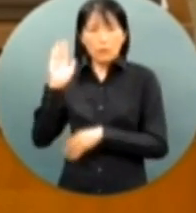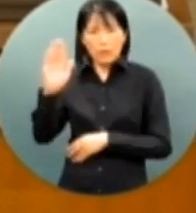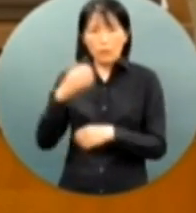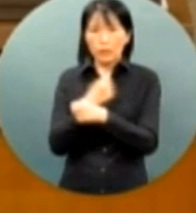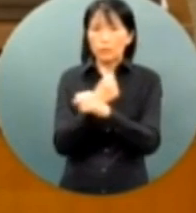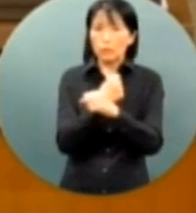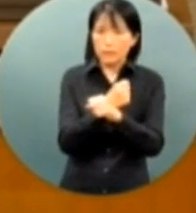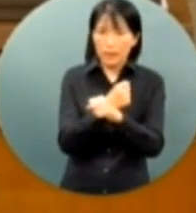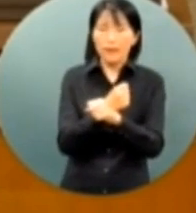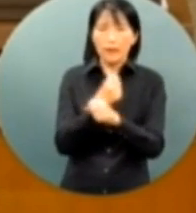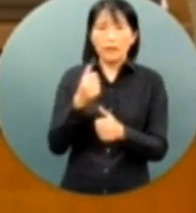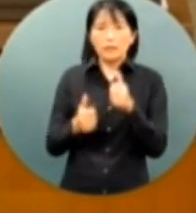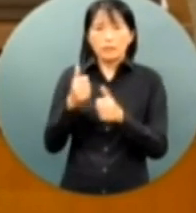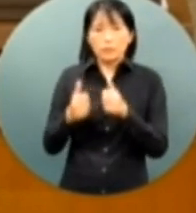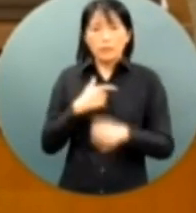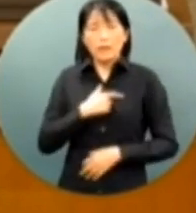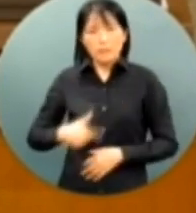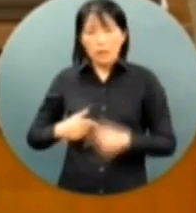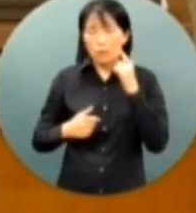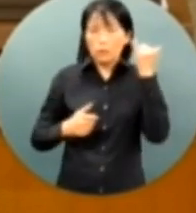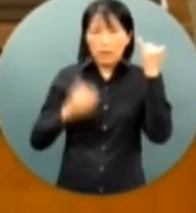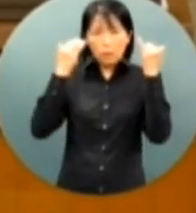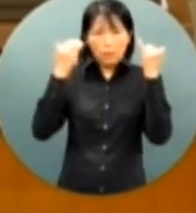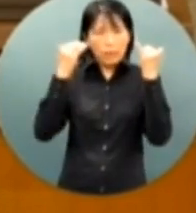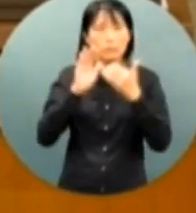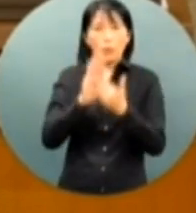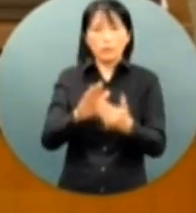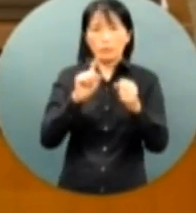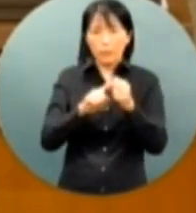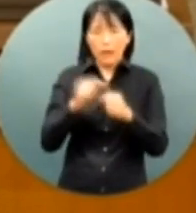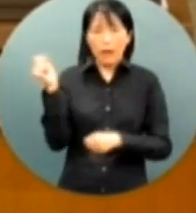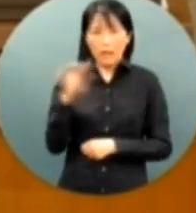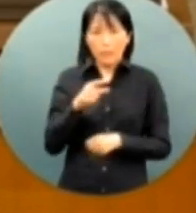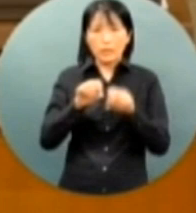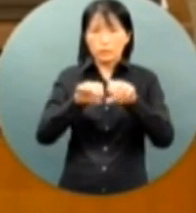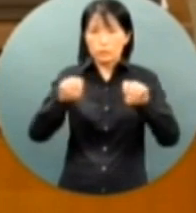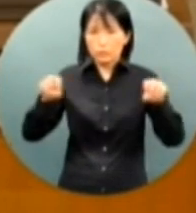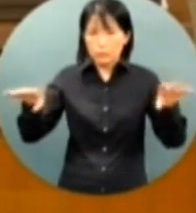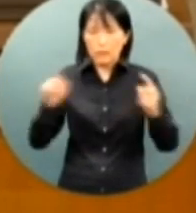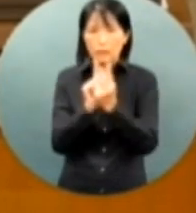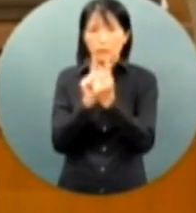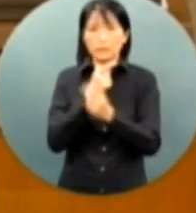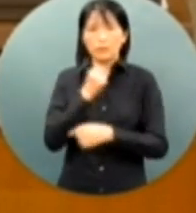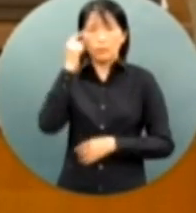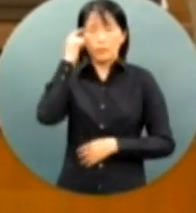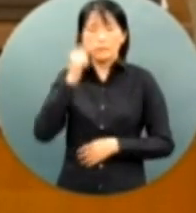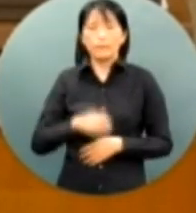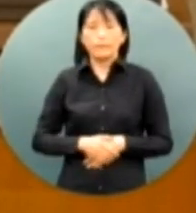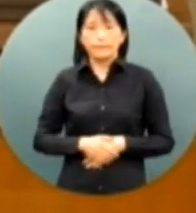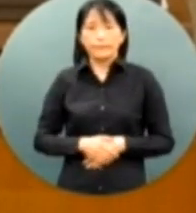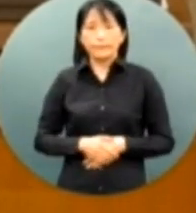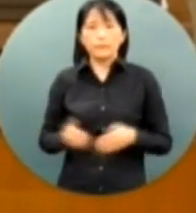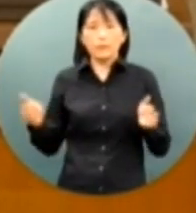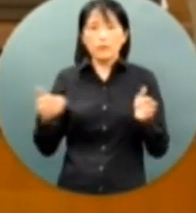行い、受験生あるいは保護者の方々がお困りにならないように早めの周知などを含めてしっかり対応してまいりたいと考えております。